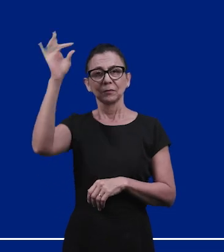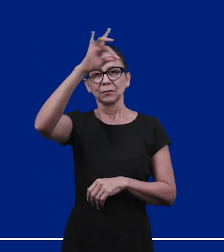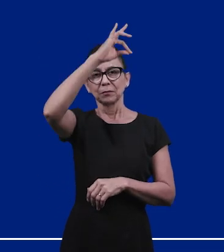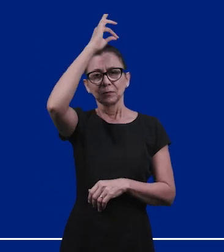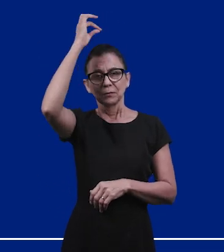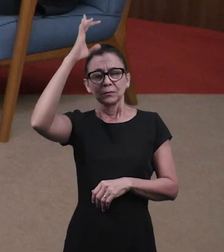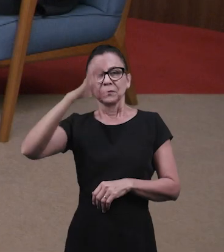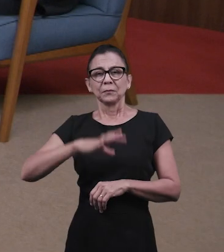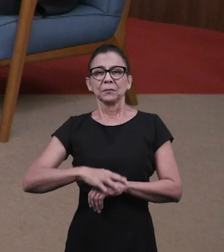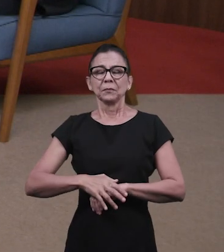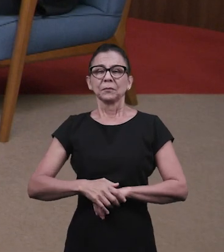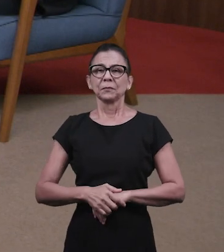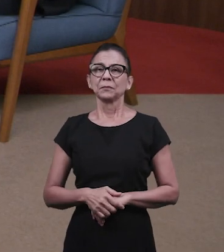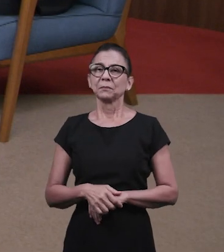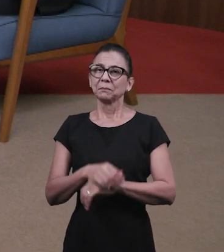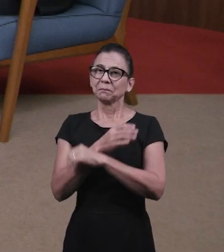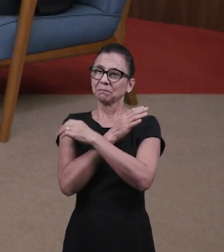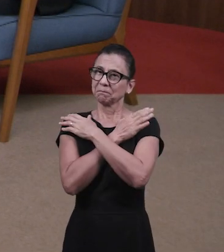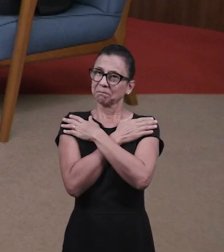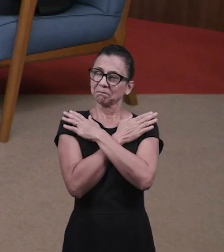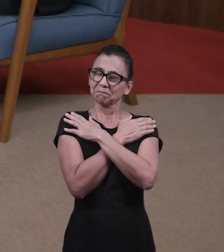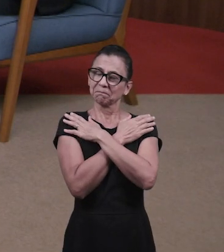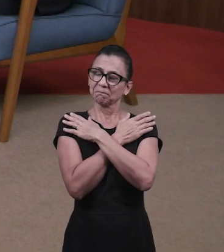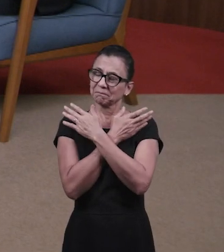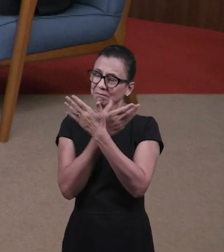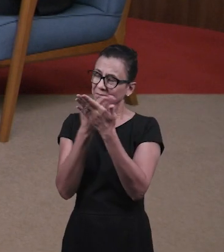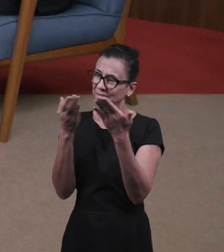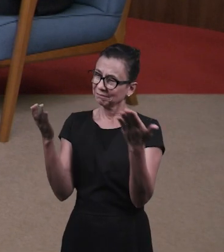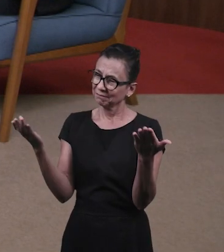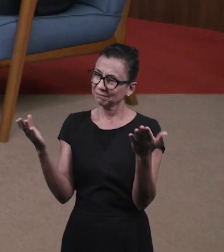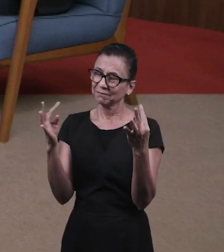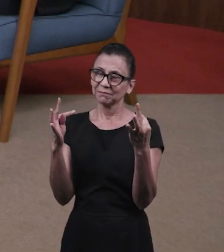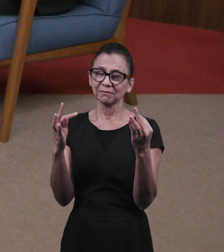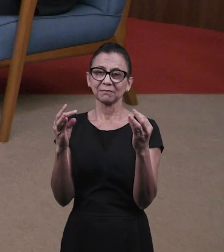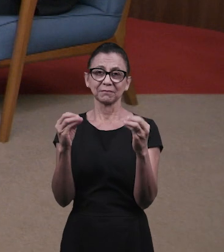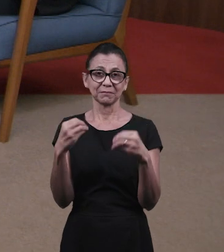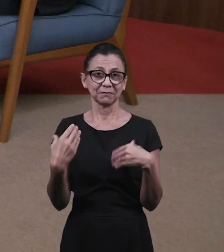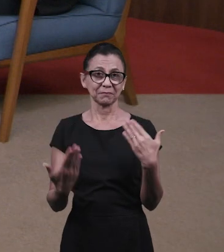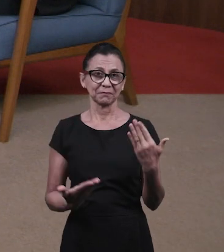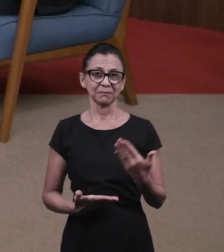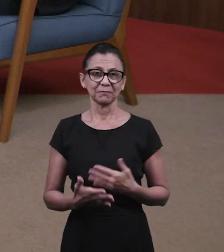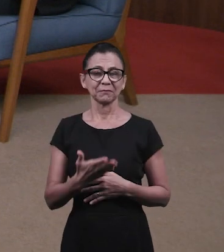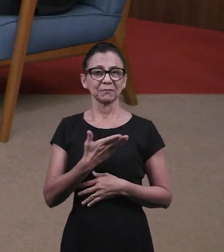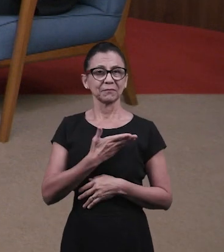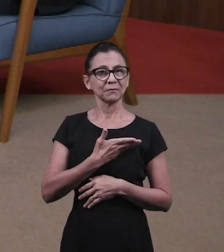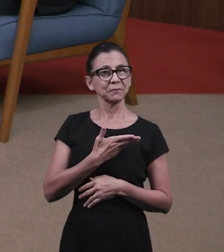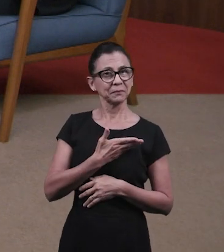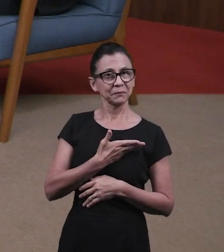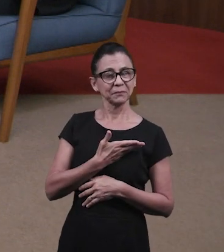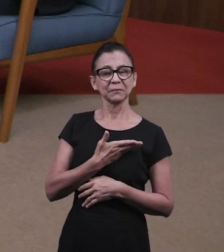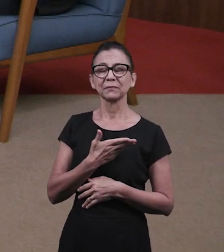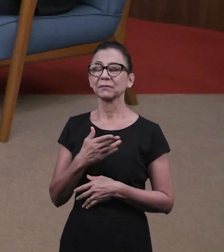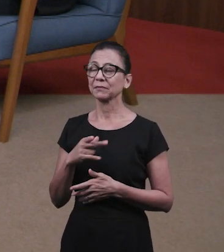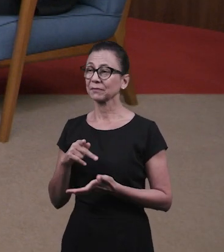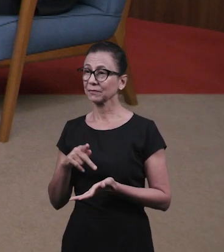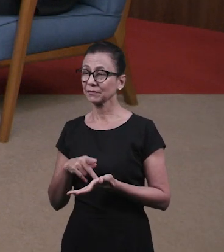de la ville de Serra, de l'état de Spirito Santo. Nos salutations fraternelles à tous nos